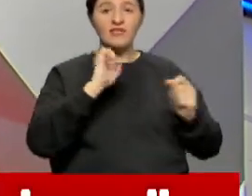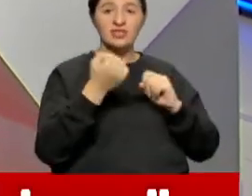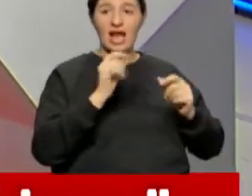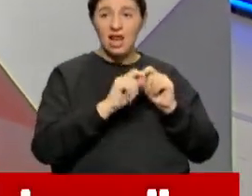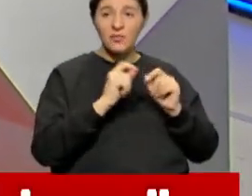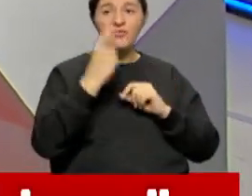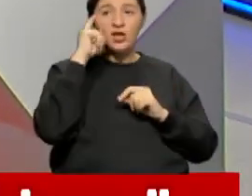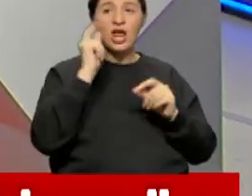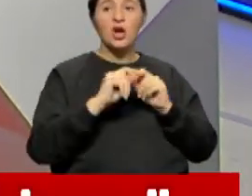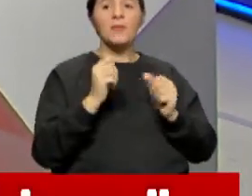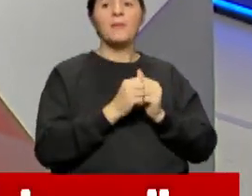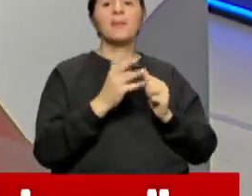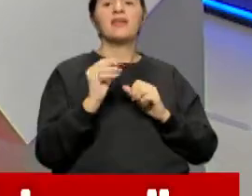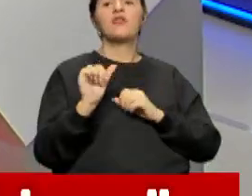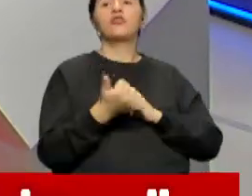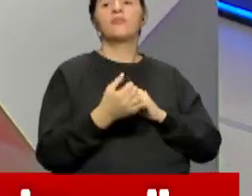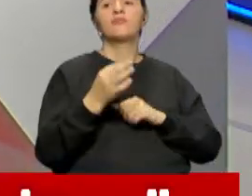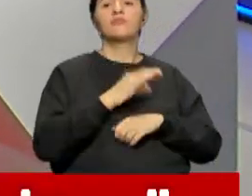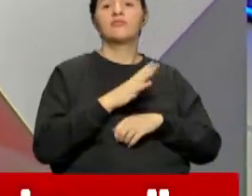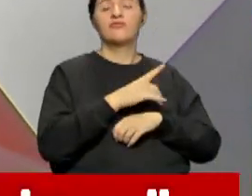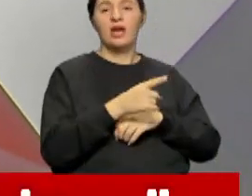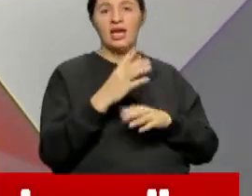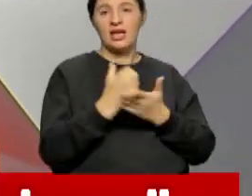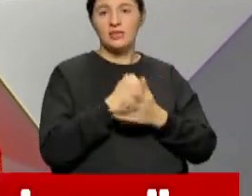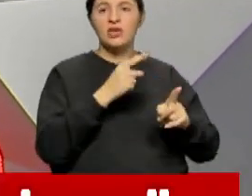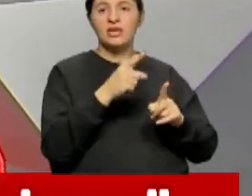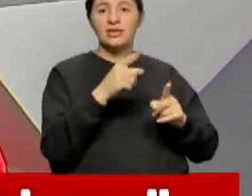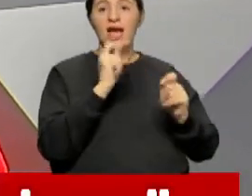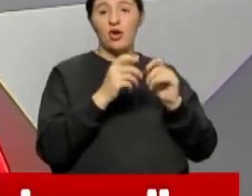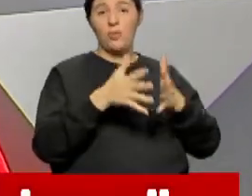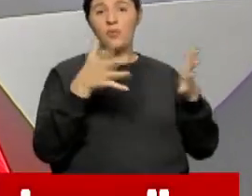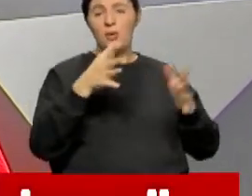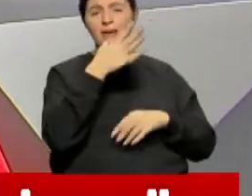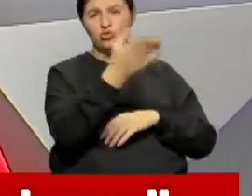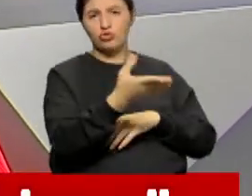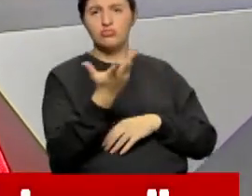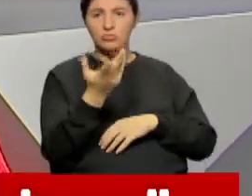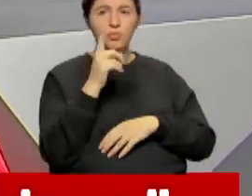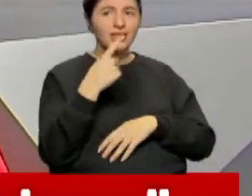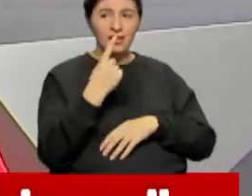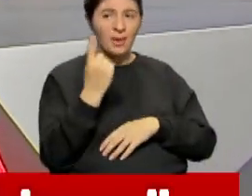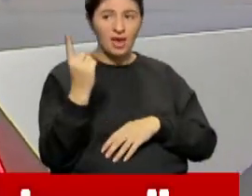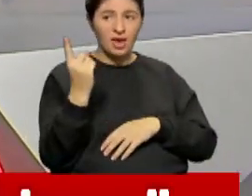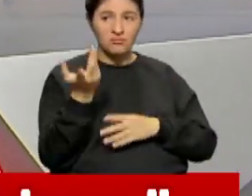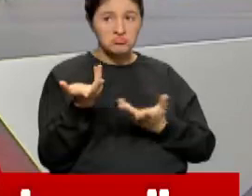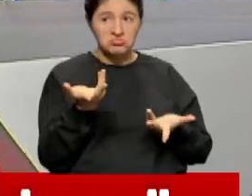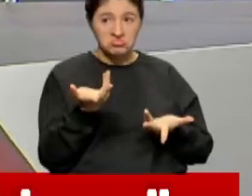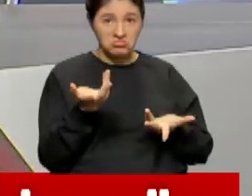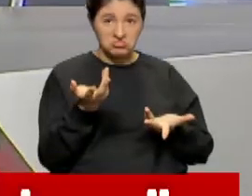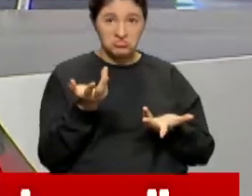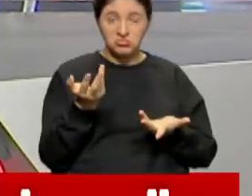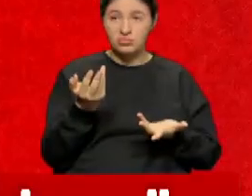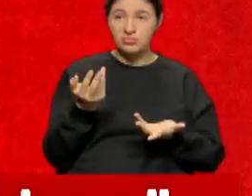daha fazla önem kazanmaktadır Sen de ekonominin makrosunu biliyorsun peki bu ne demek